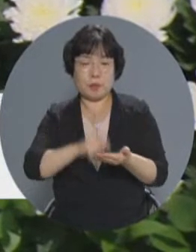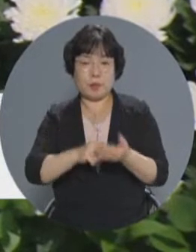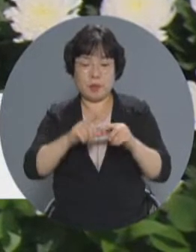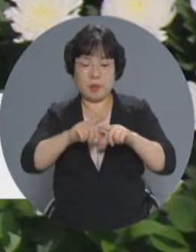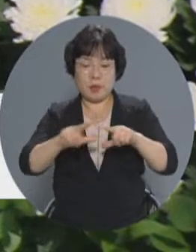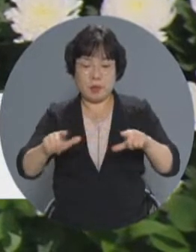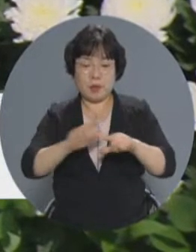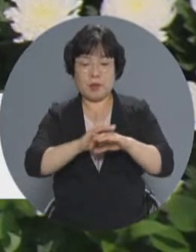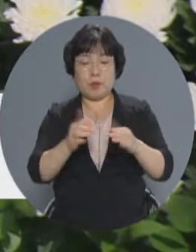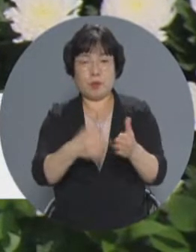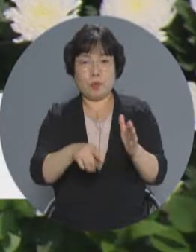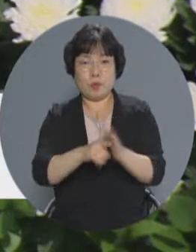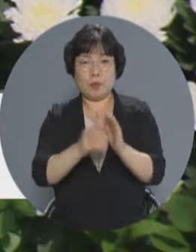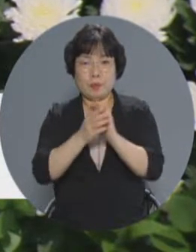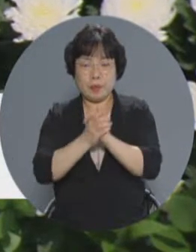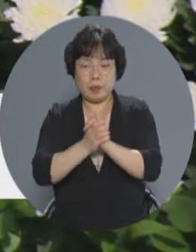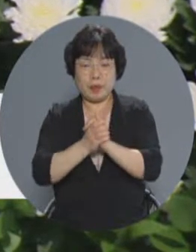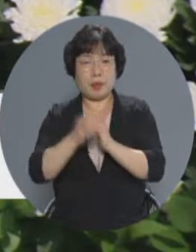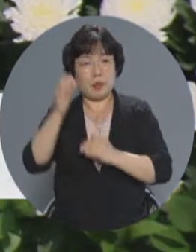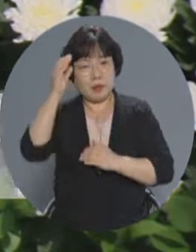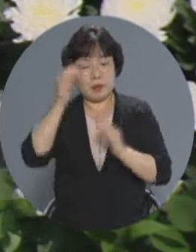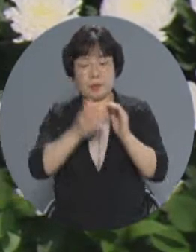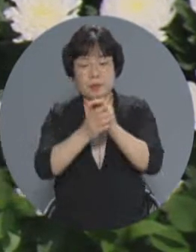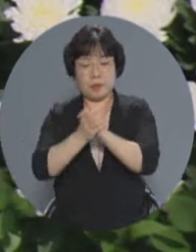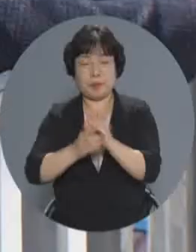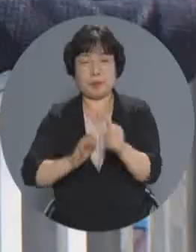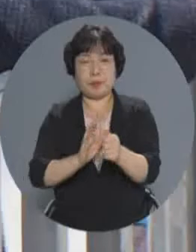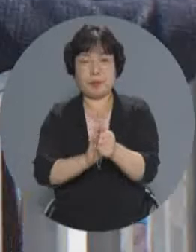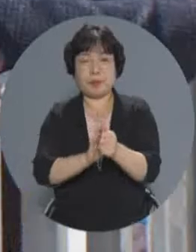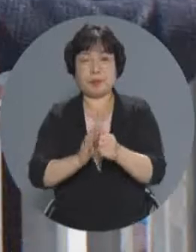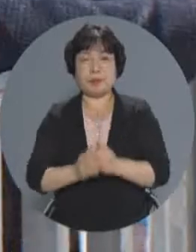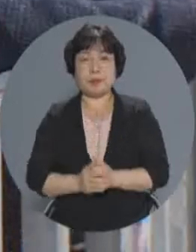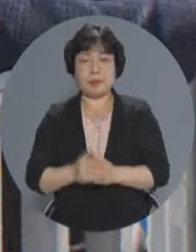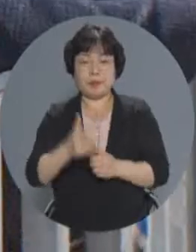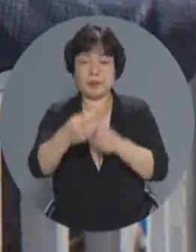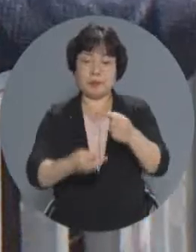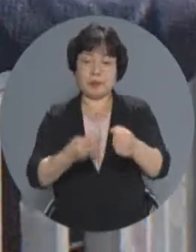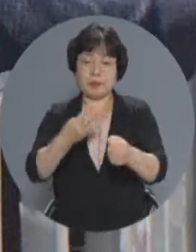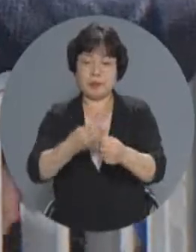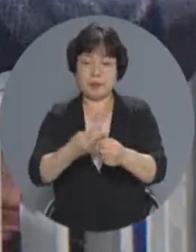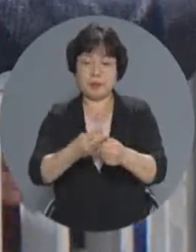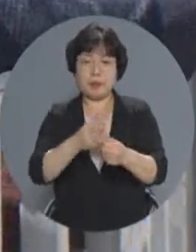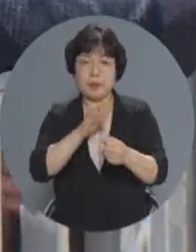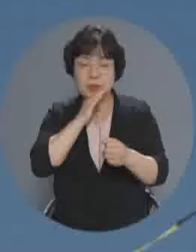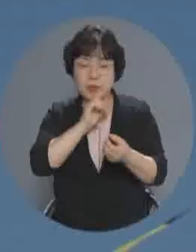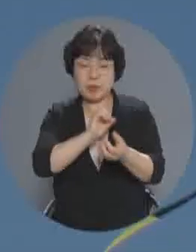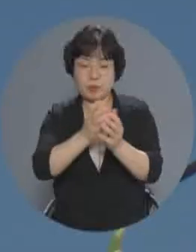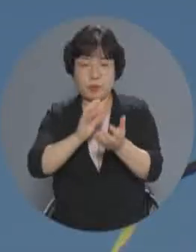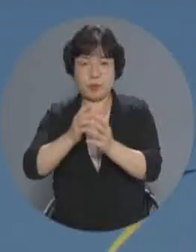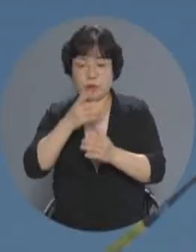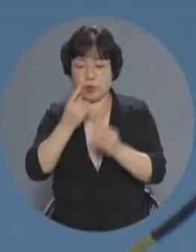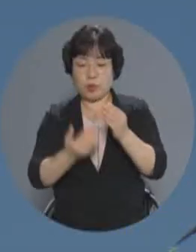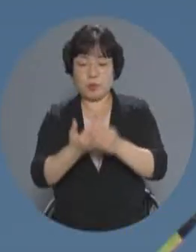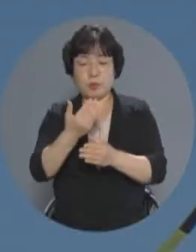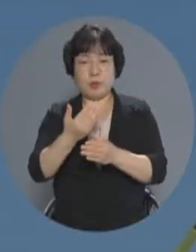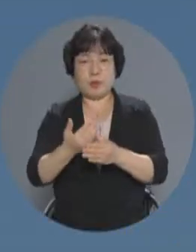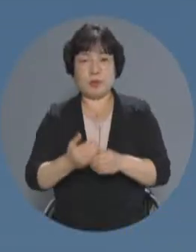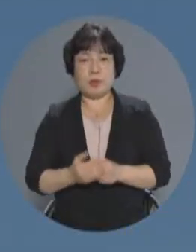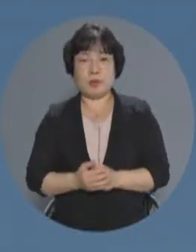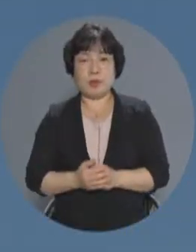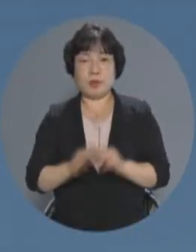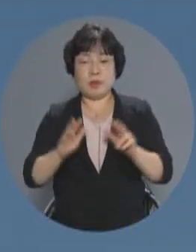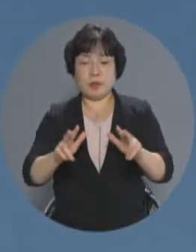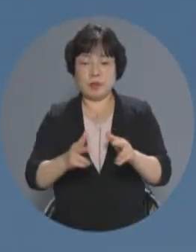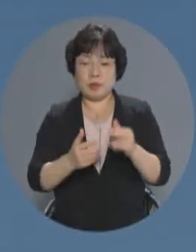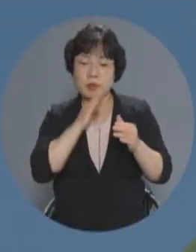있기를 간절히 소망하고 협력하겠습니다. 73년 만에 진실의 꽃을 피운 여순 사건.